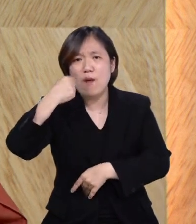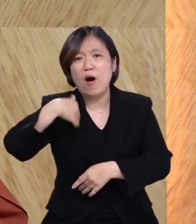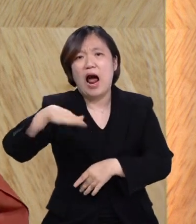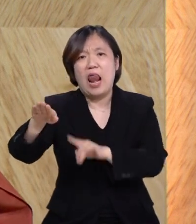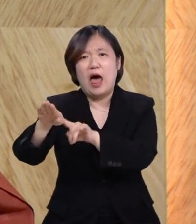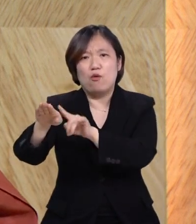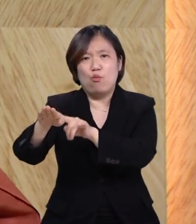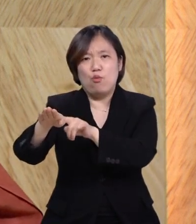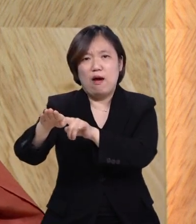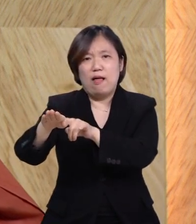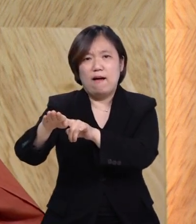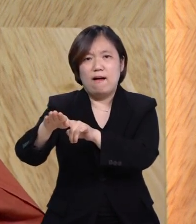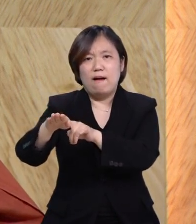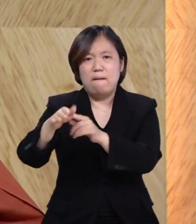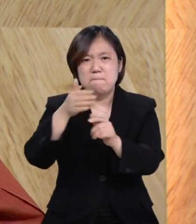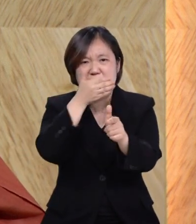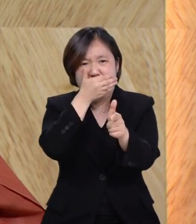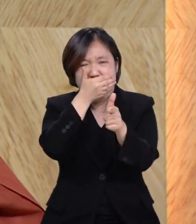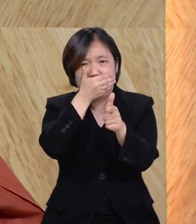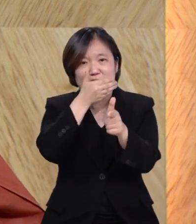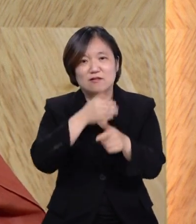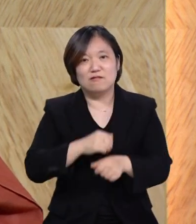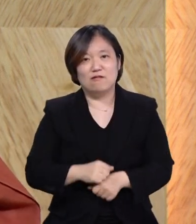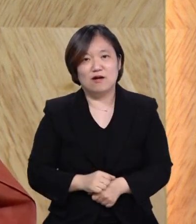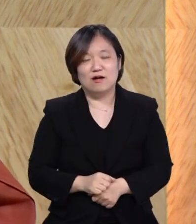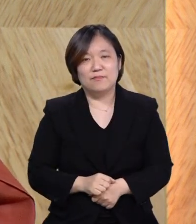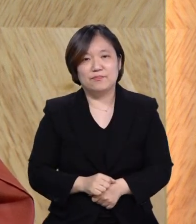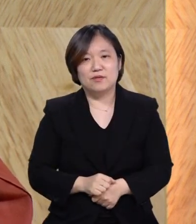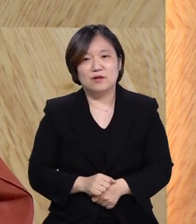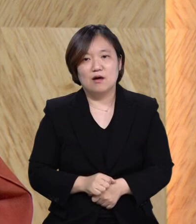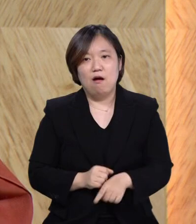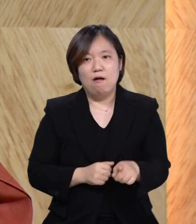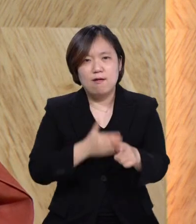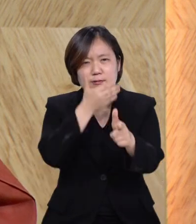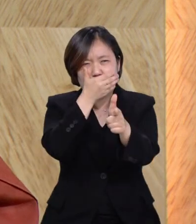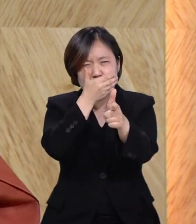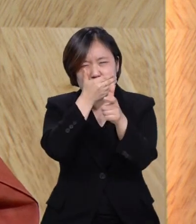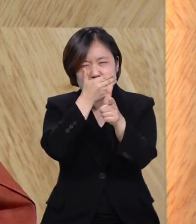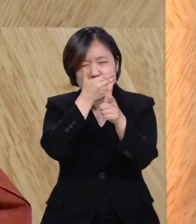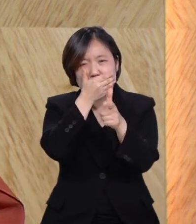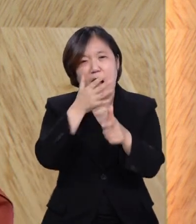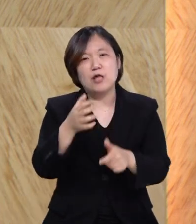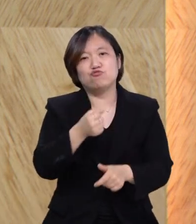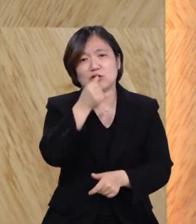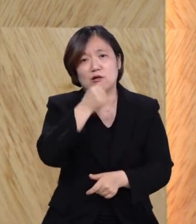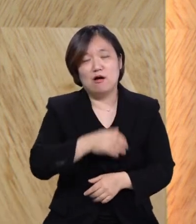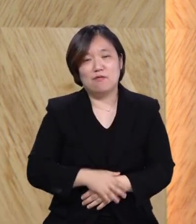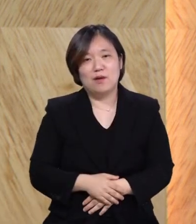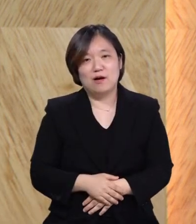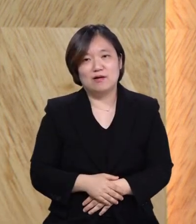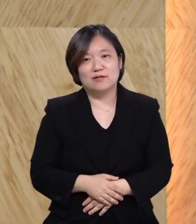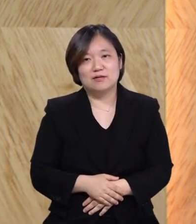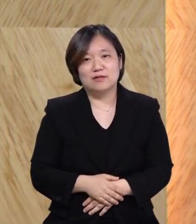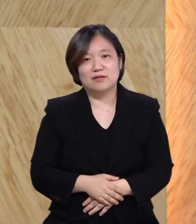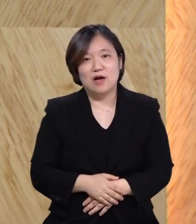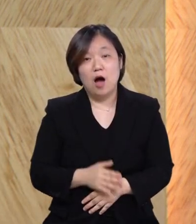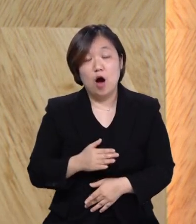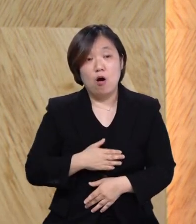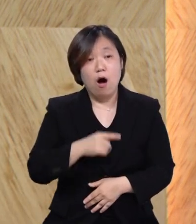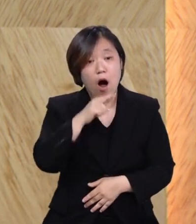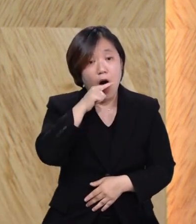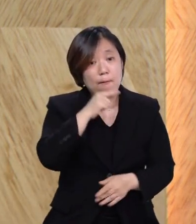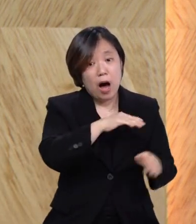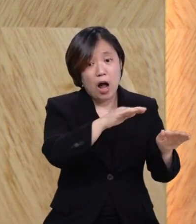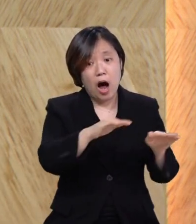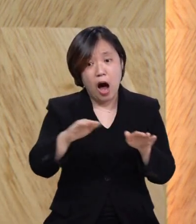밀항하려고 했던 못된 놈들이었던 거예요 그리고 그놈들이 이제 총까지 들고 있었대요 거기서 이제 그 바다